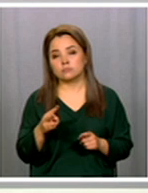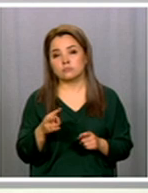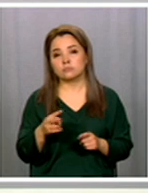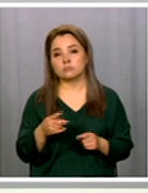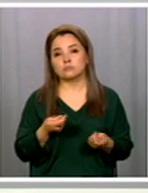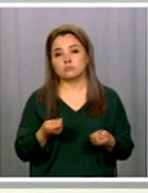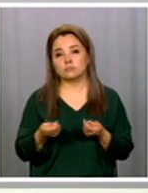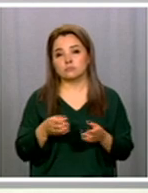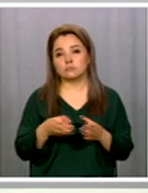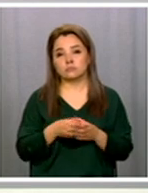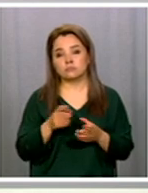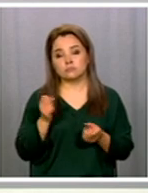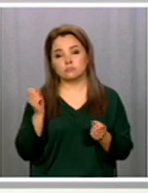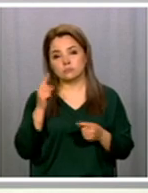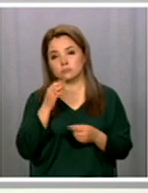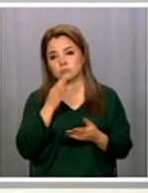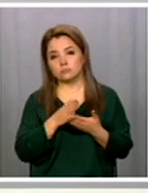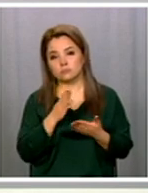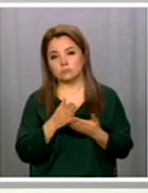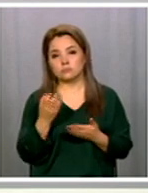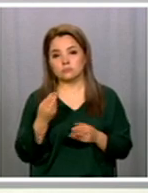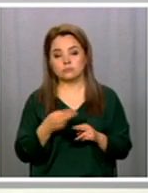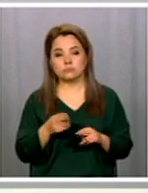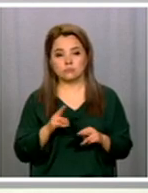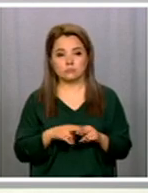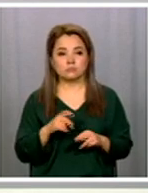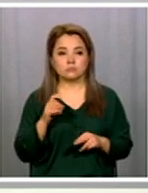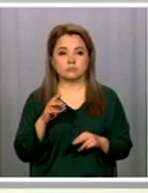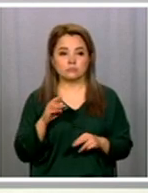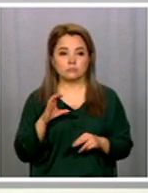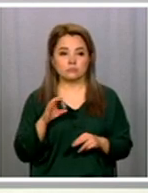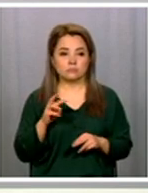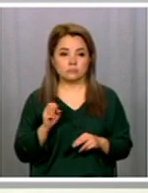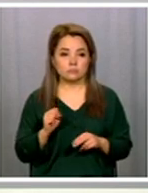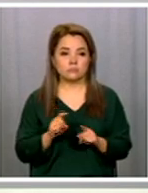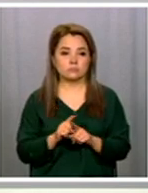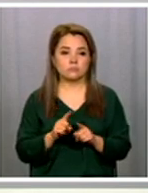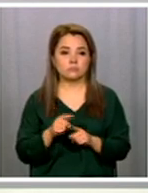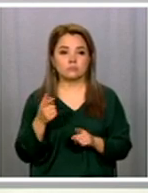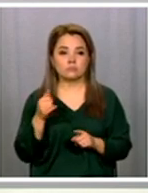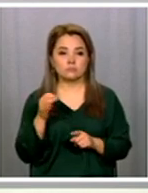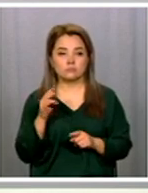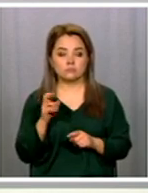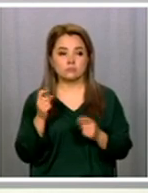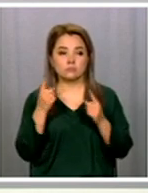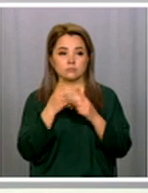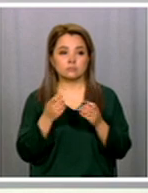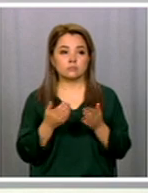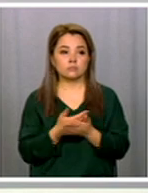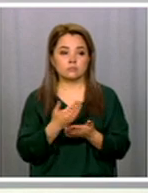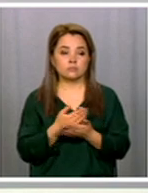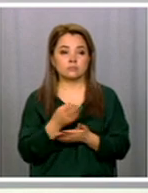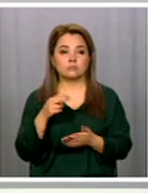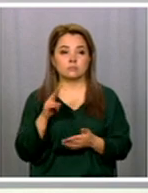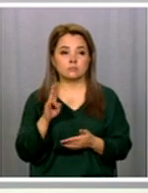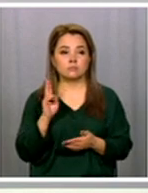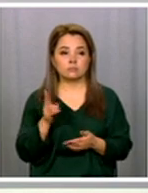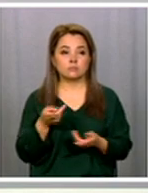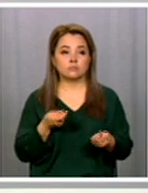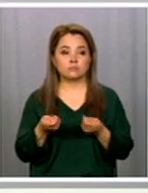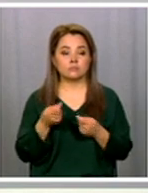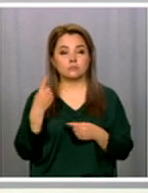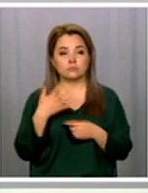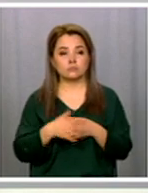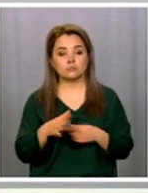ролін білдіңіздер. Және хромосомадағы генетикалық ақпарат ДНК ролін